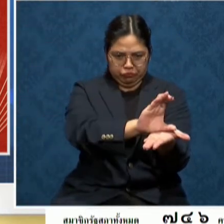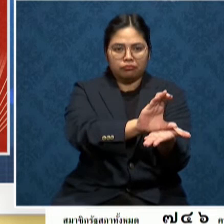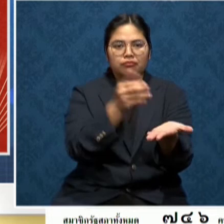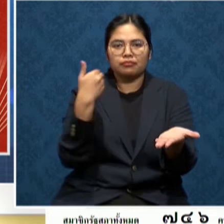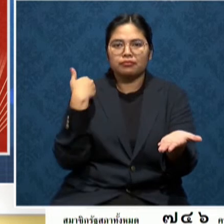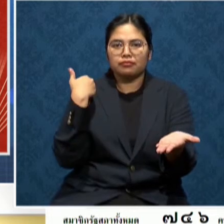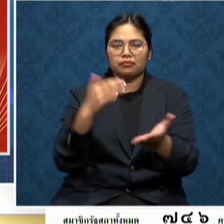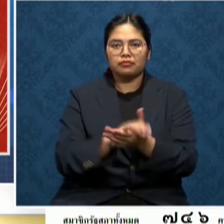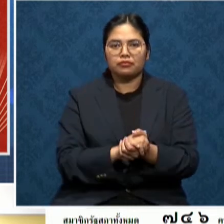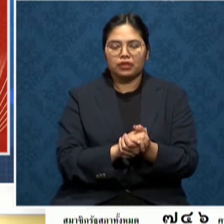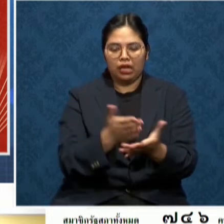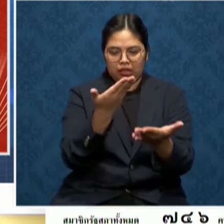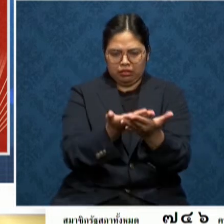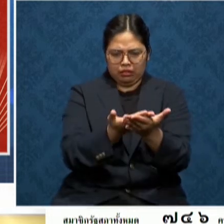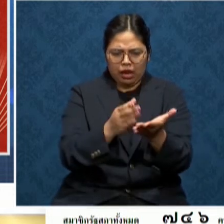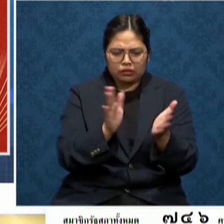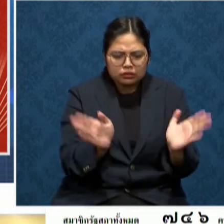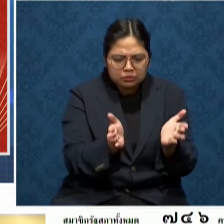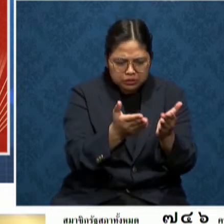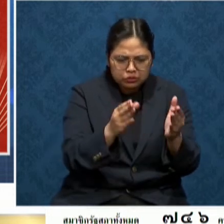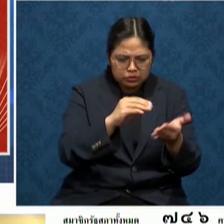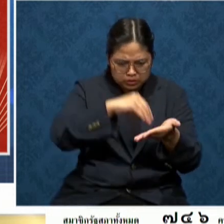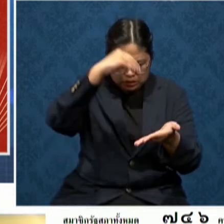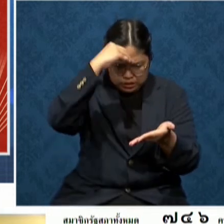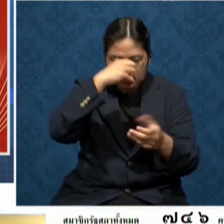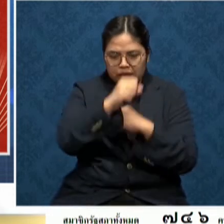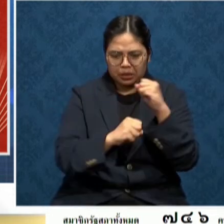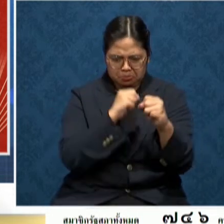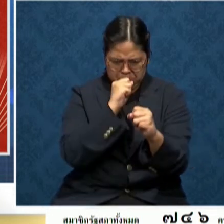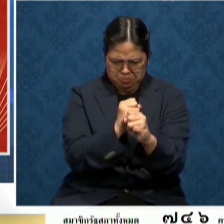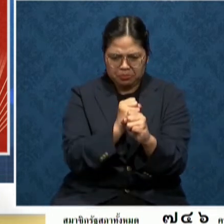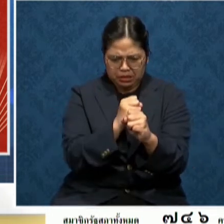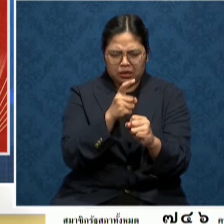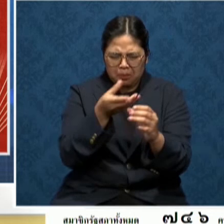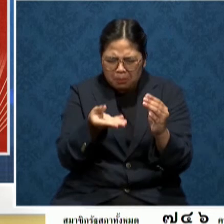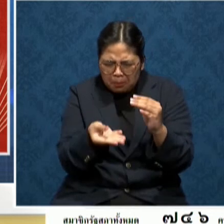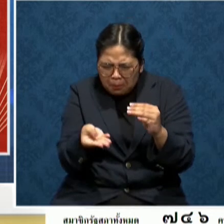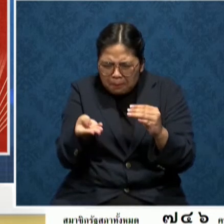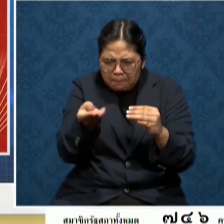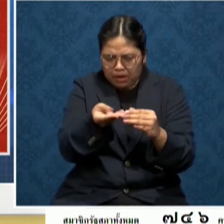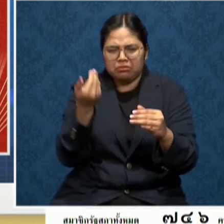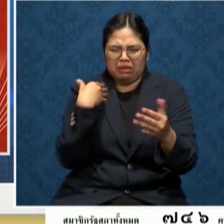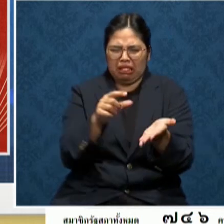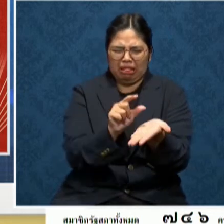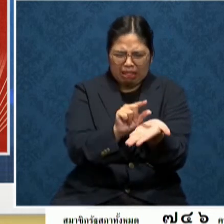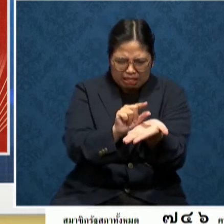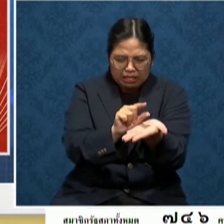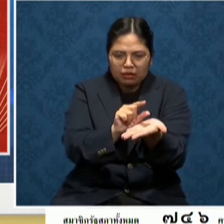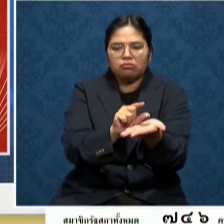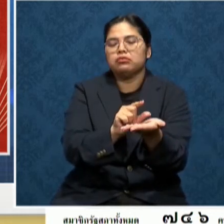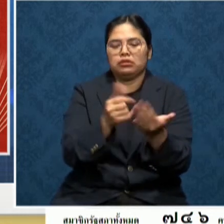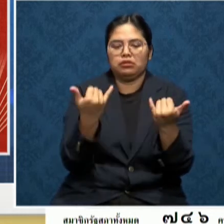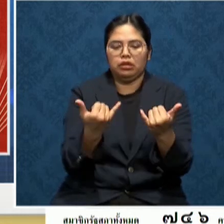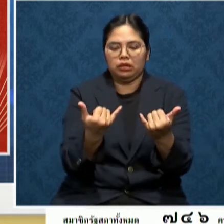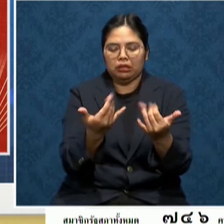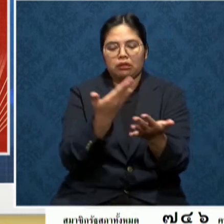และึงแม่ว่าเงินสนัสนุขาที่จยในการเรียนปีละสุดจะปรบขึ้นบ้านนิเดียวไม่ทันต่ค่าของช